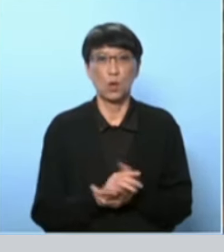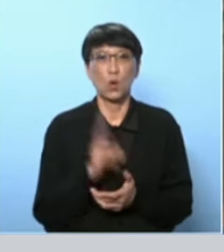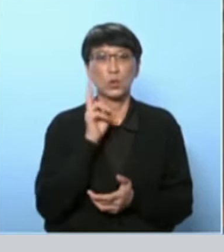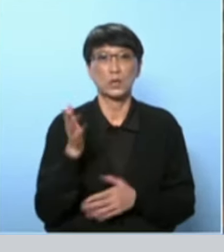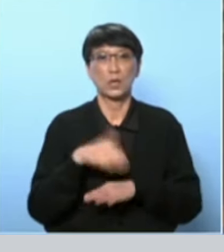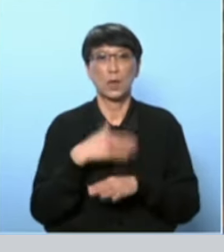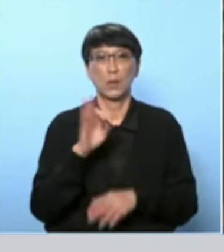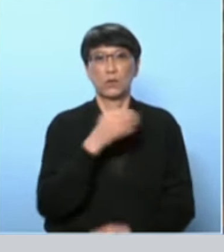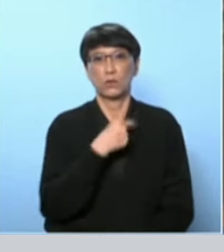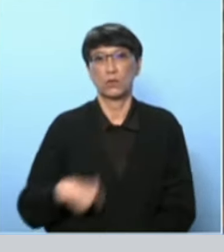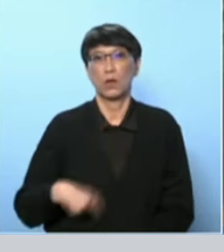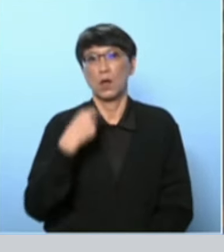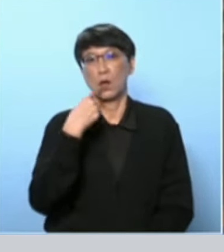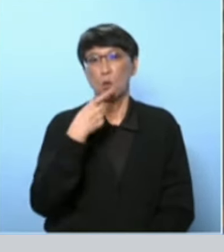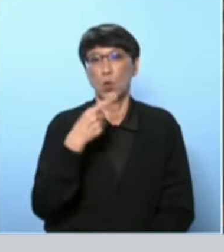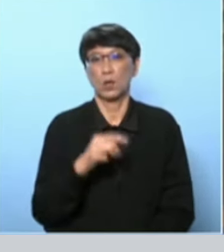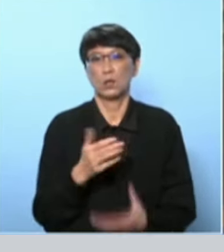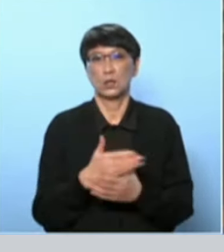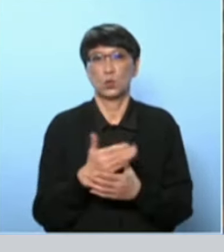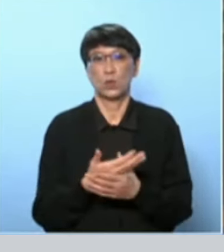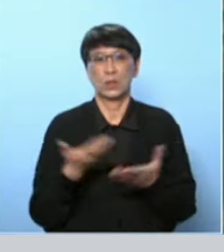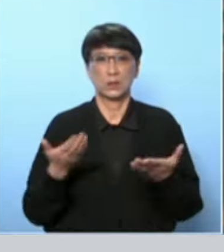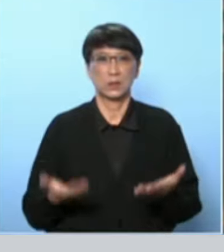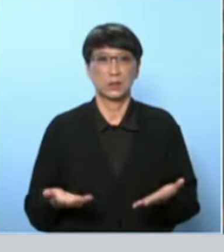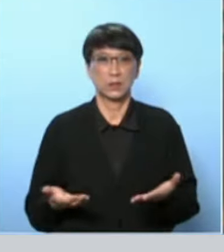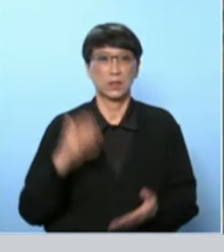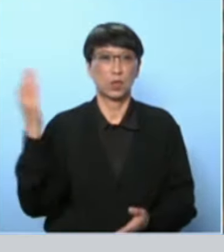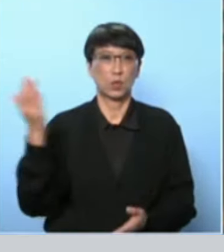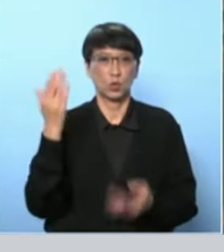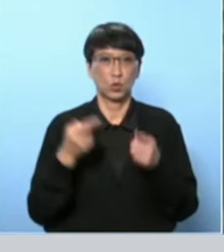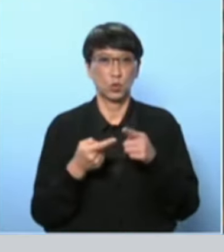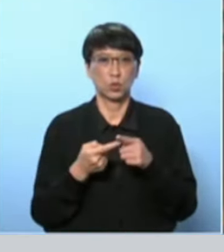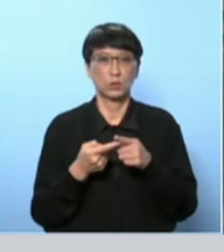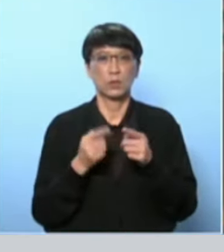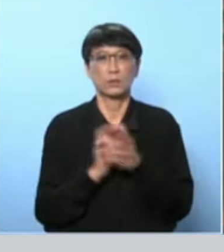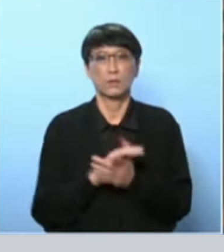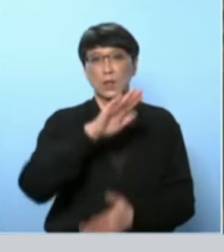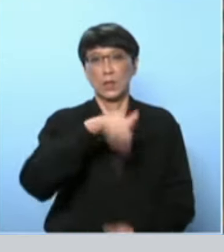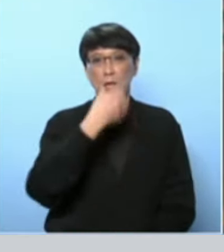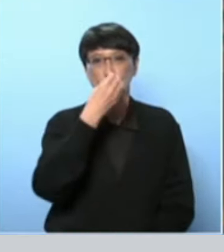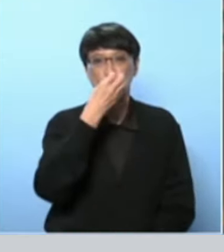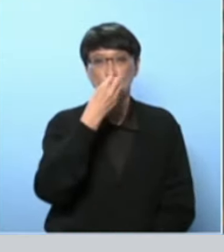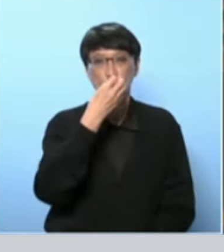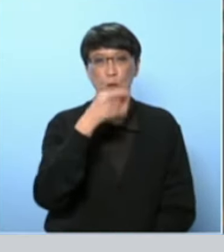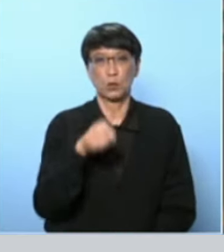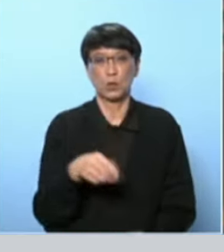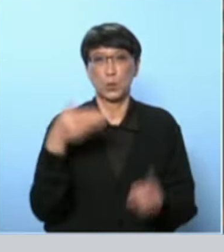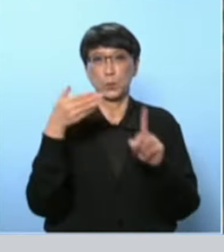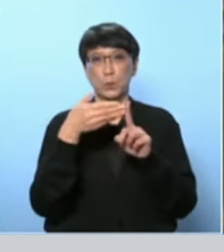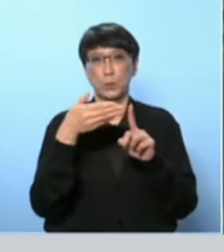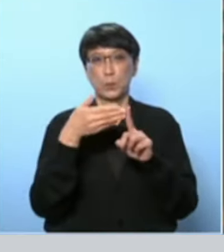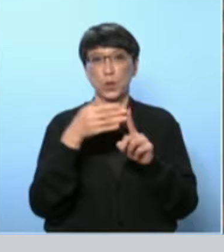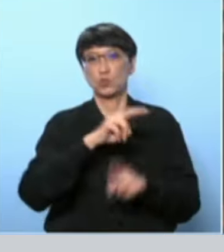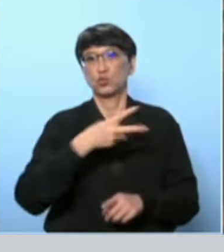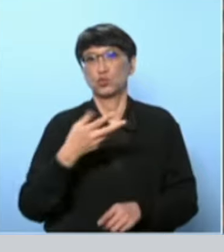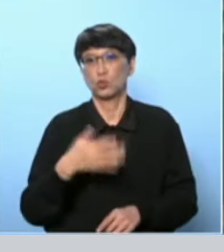如鄭華霍議員所講，鑑於而家旅客嗰個嚟到香港嗰個目標的